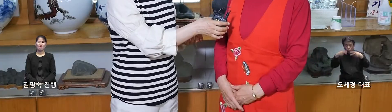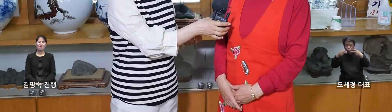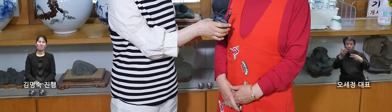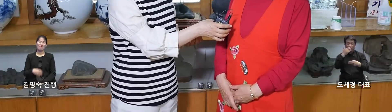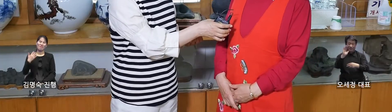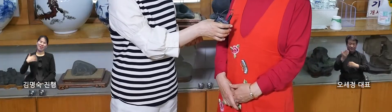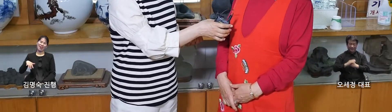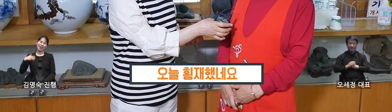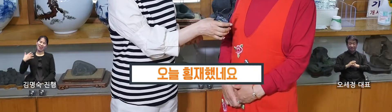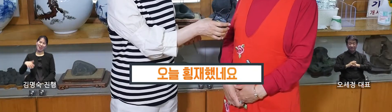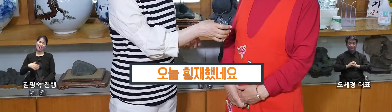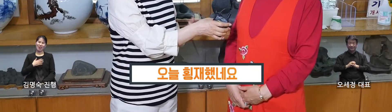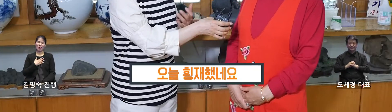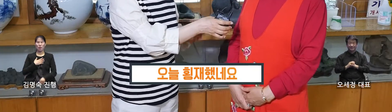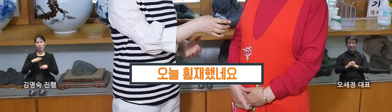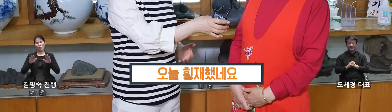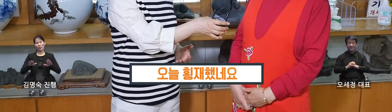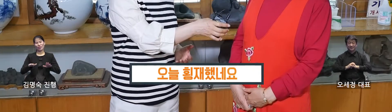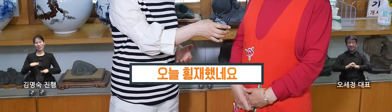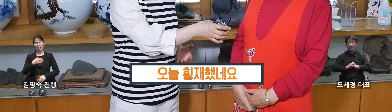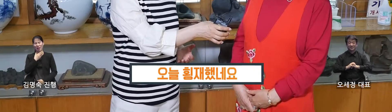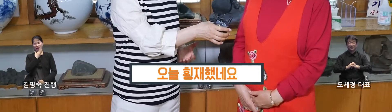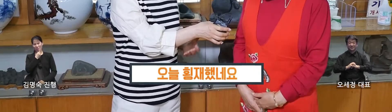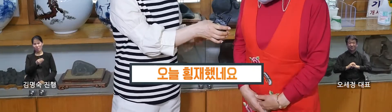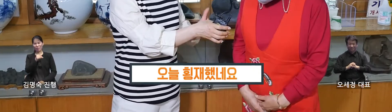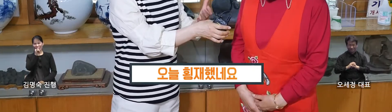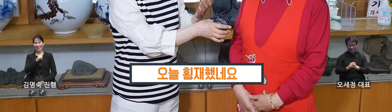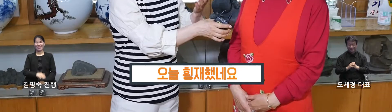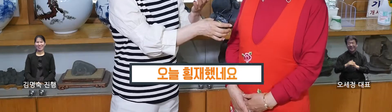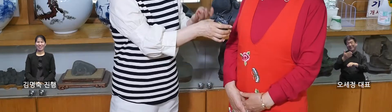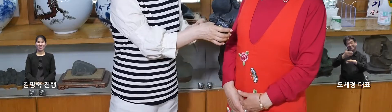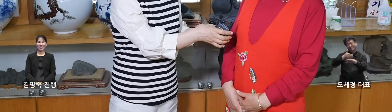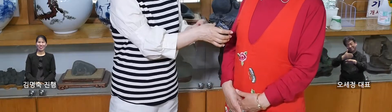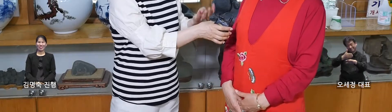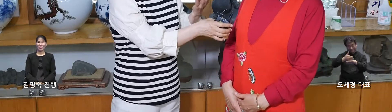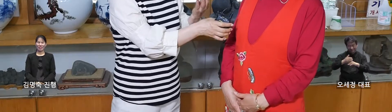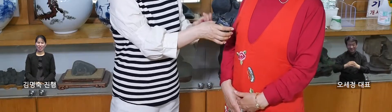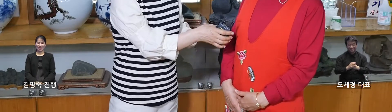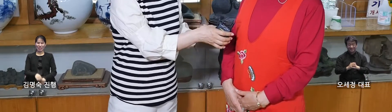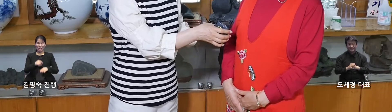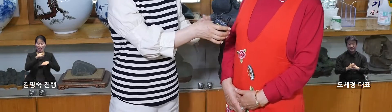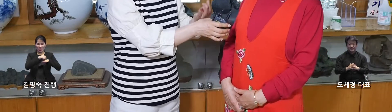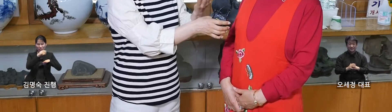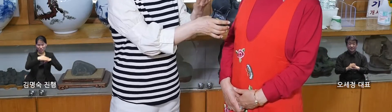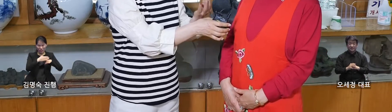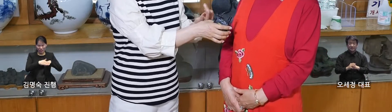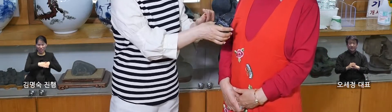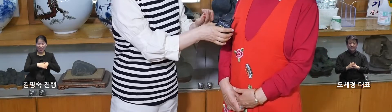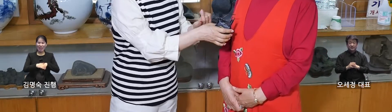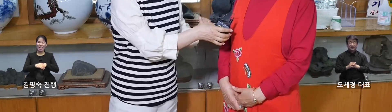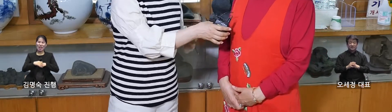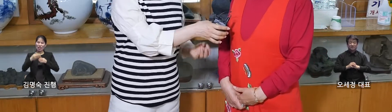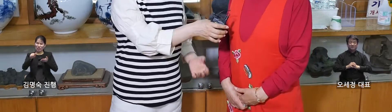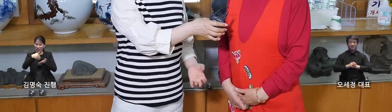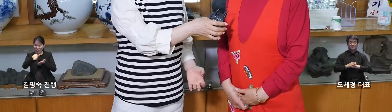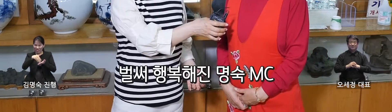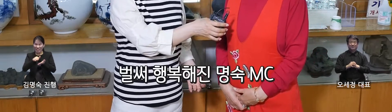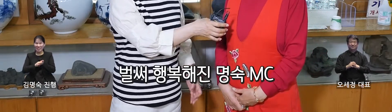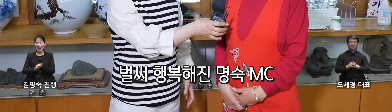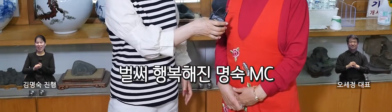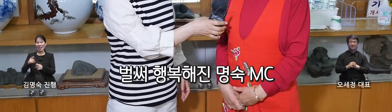와, 오늘은 네. 제가 횡재했네요. 감사합니다. 수육에 두루치기에 칼국수에